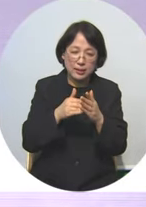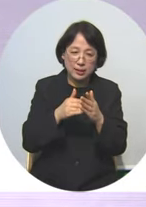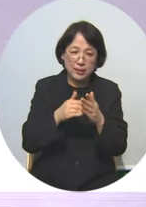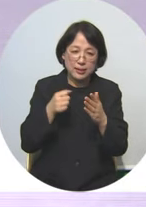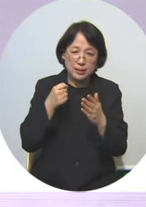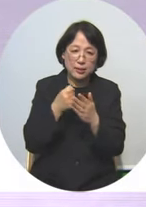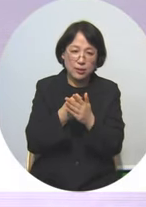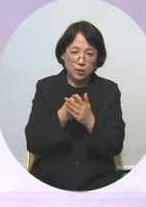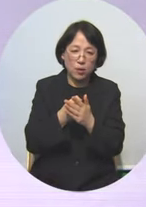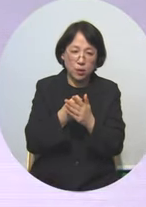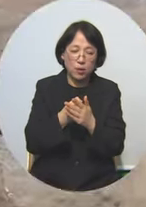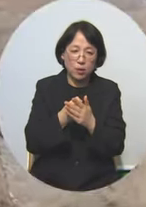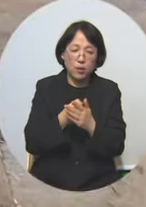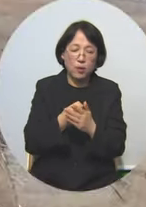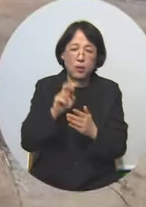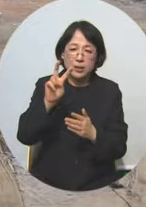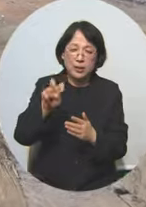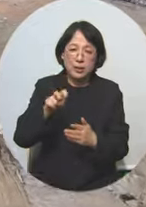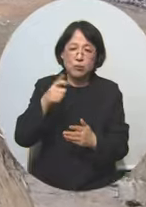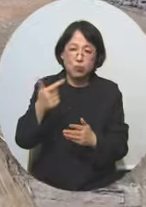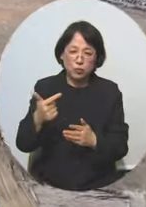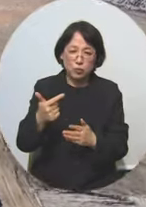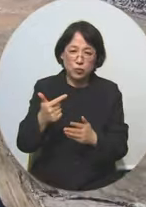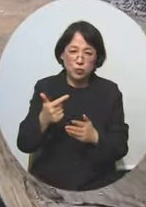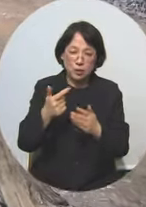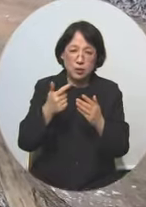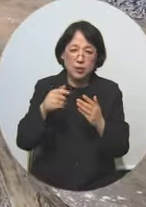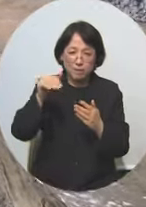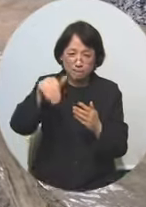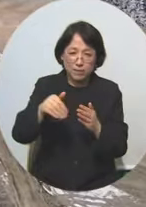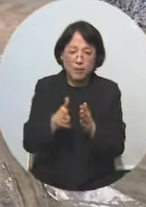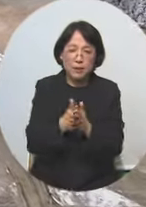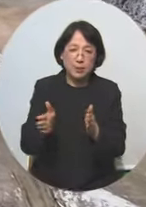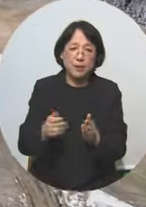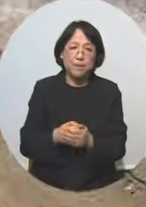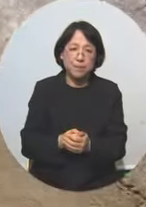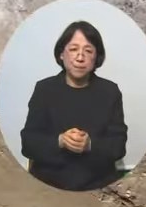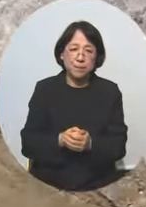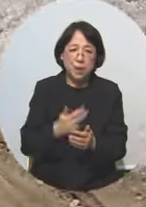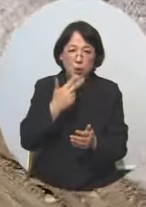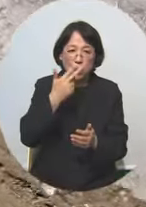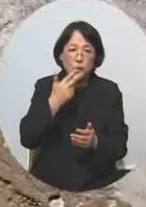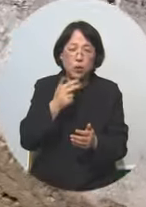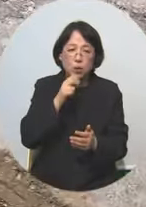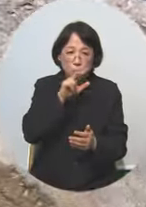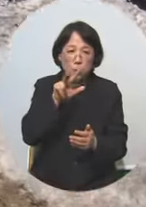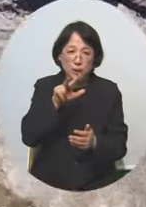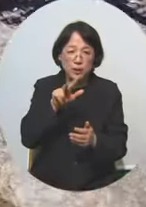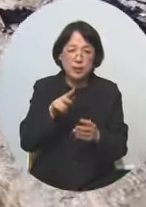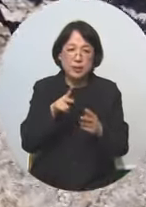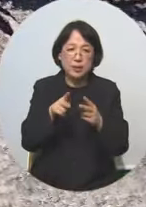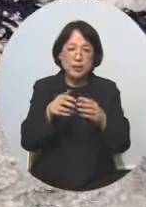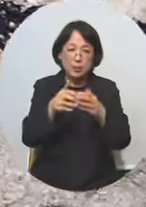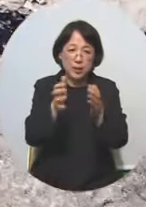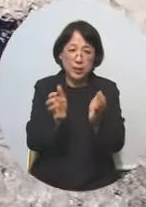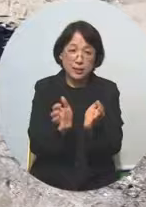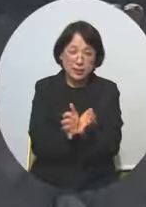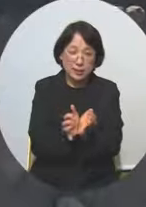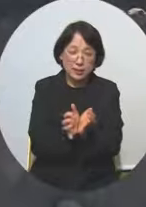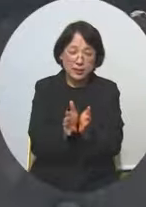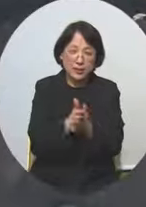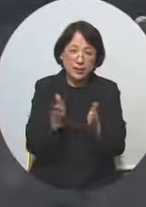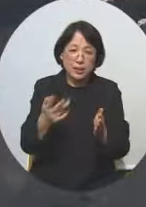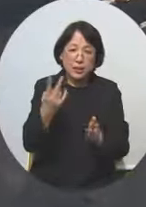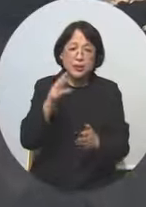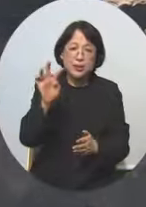수 있도록 하겠습니다. 정부는 용인시에 들어설 첨단 시스템 반도체 국가 산업단지의 가동을